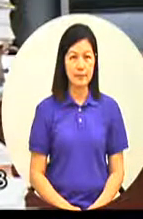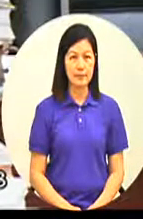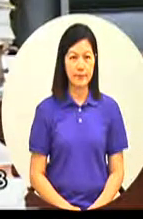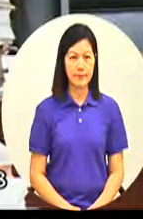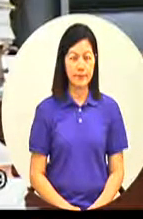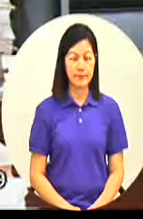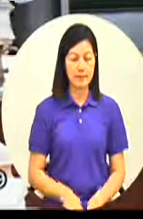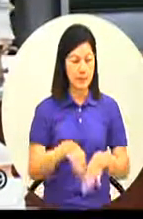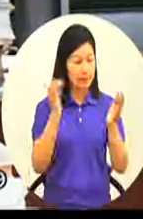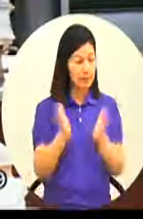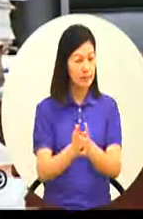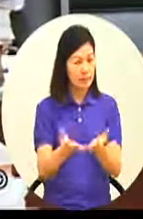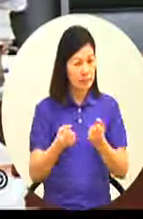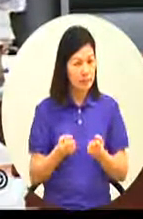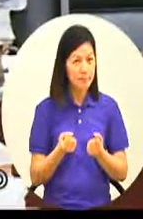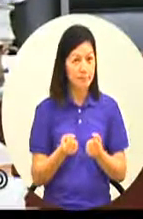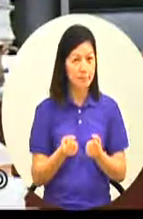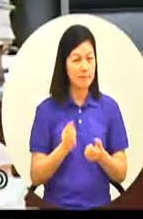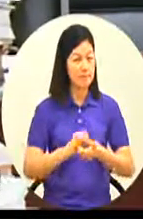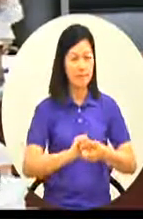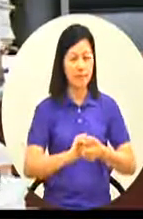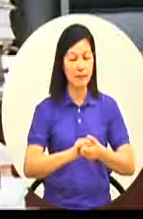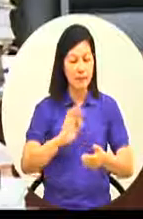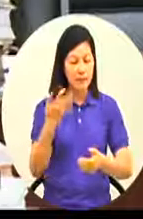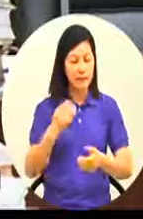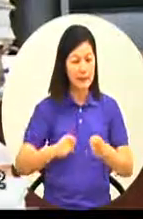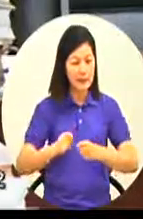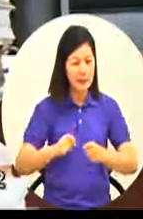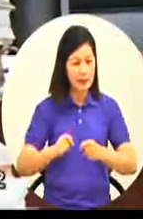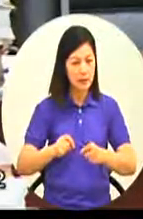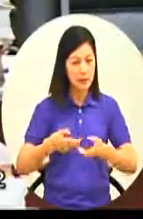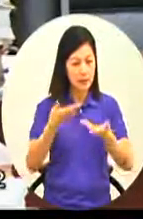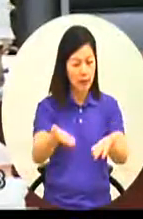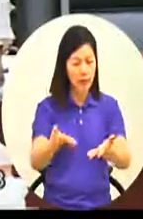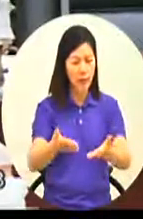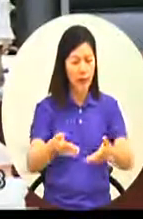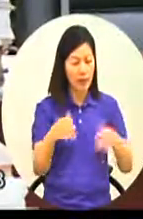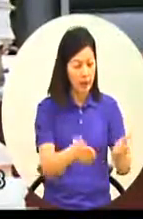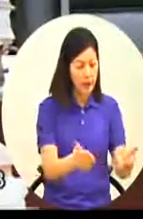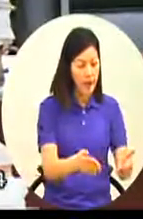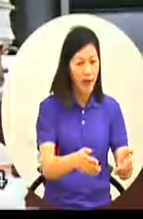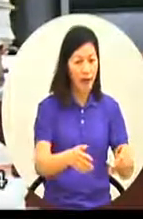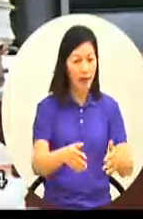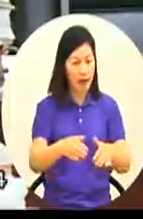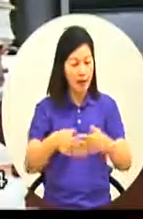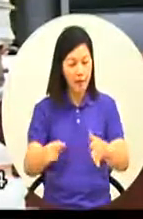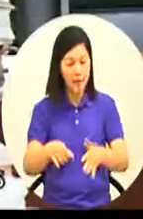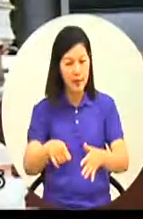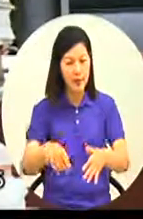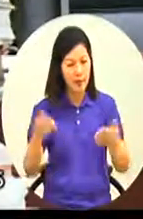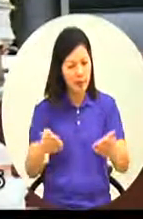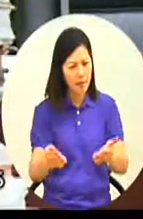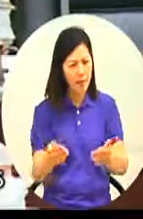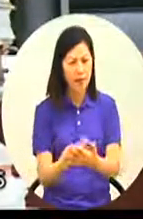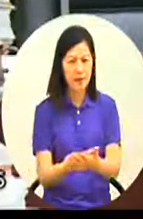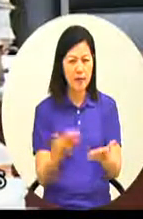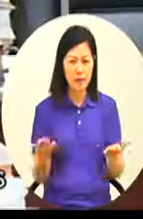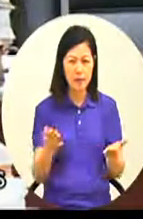完全接受。可是，哎，至少你提出这个方案是比原来好，不盖跟要盖啊，那盖要盖怎么盖？哎，两个